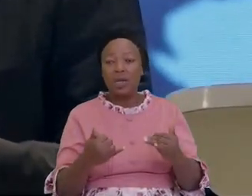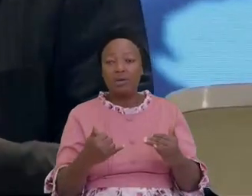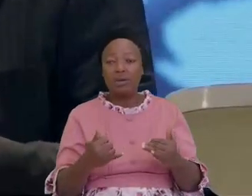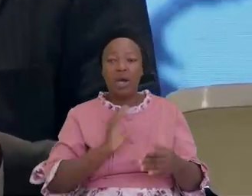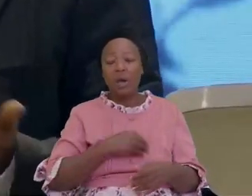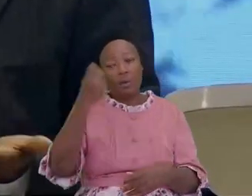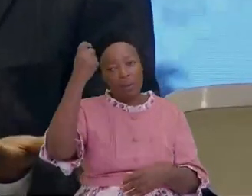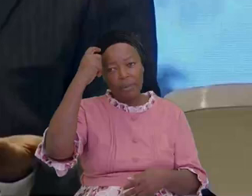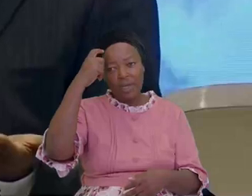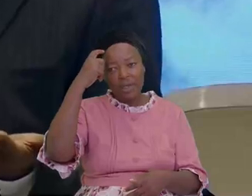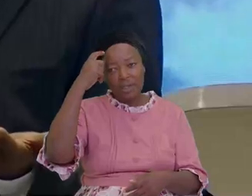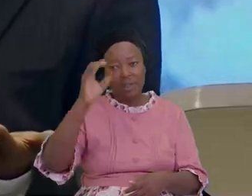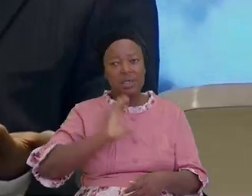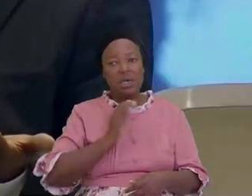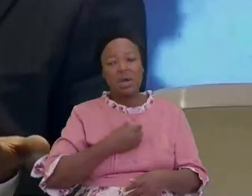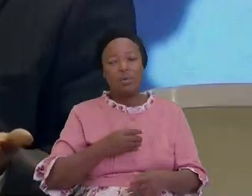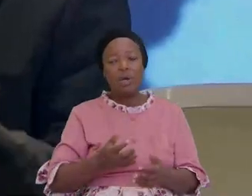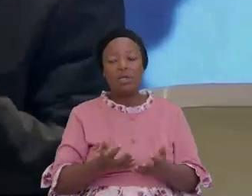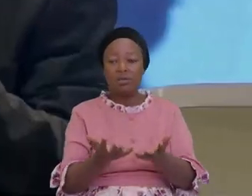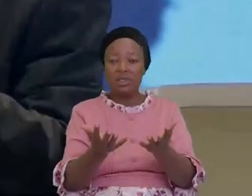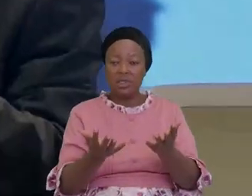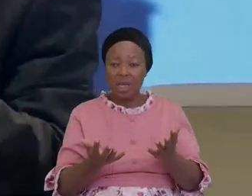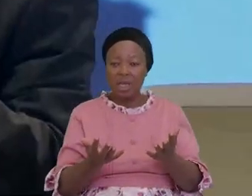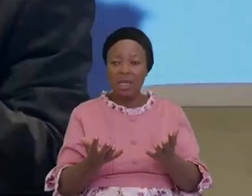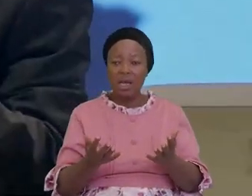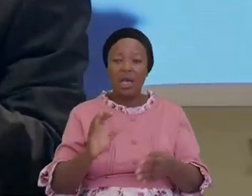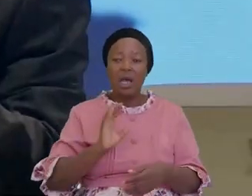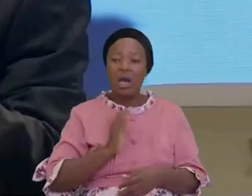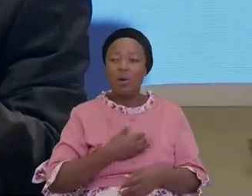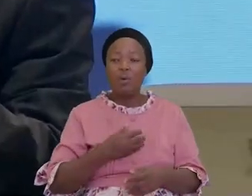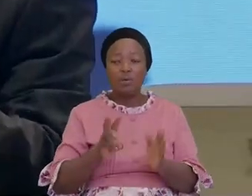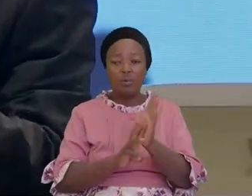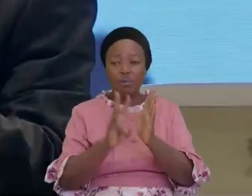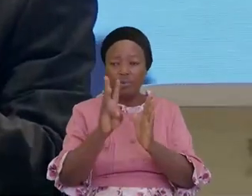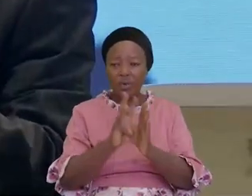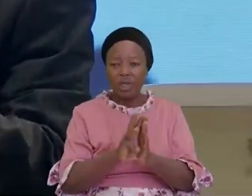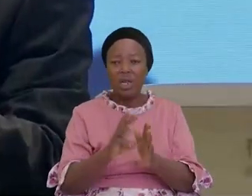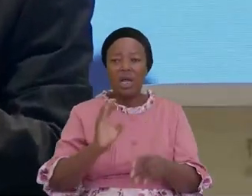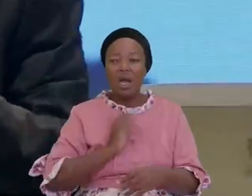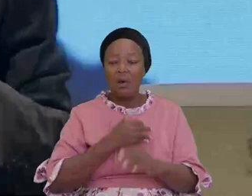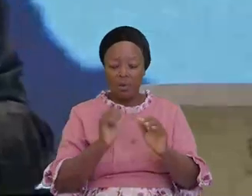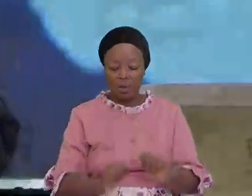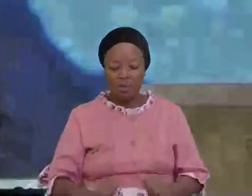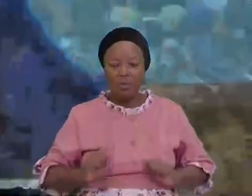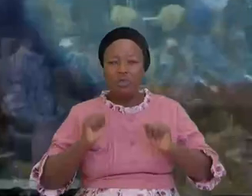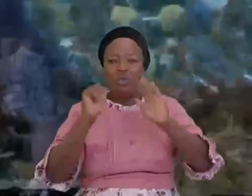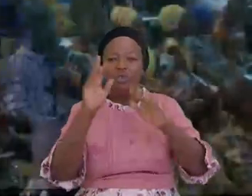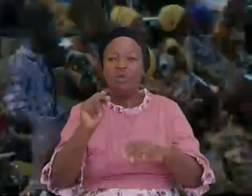et notre esprit, nos désirs, nos volontés, notre